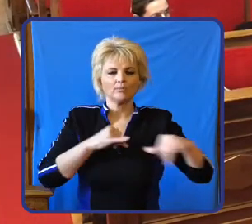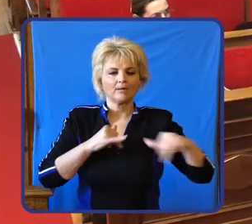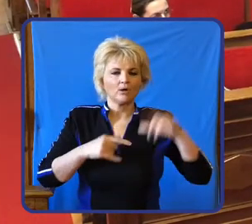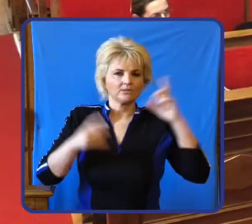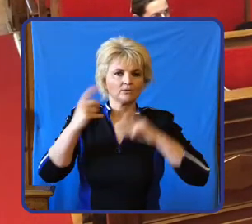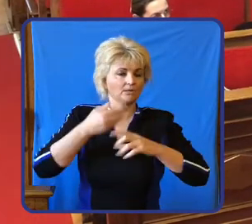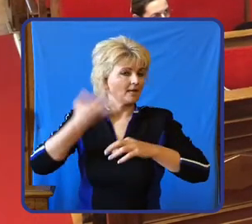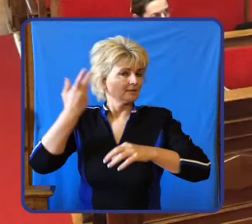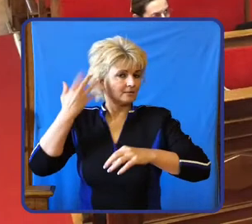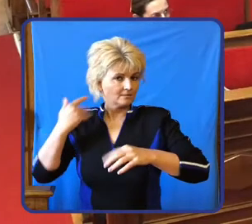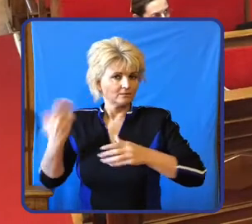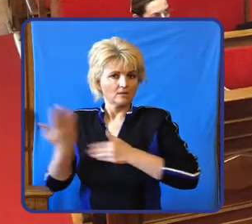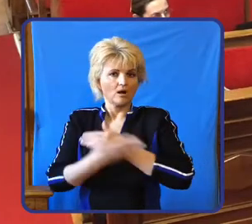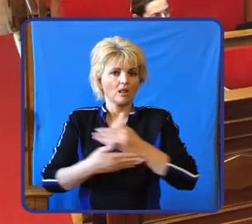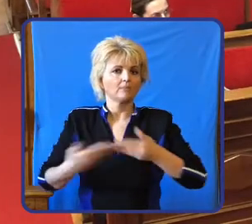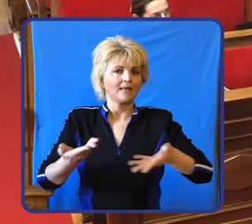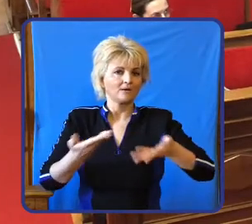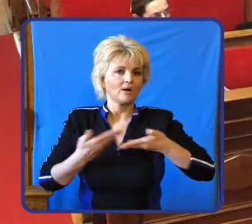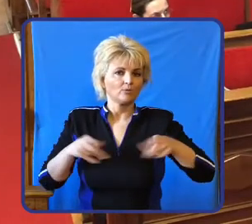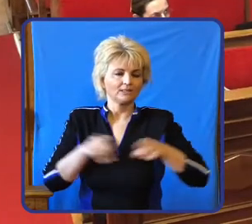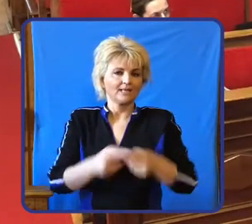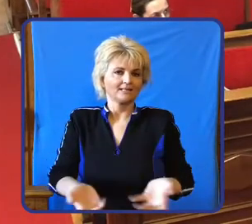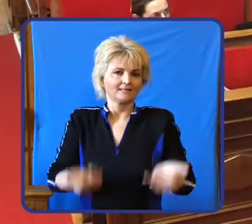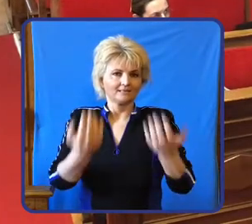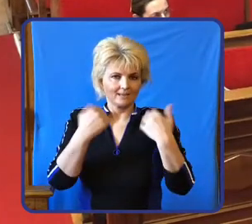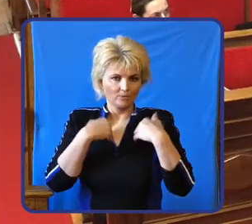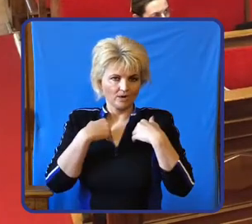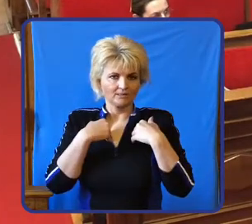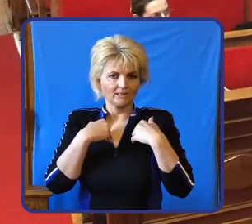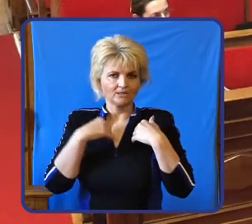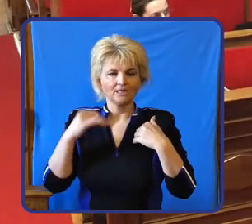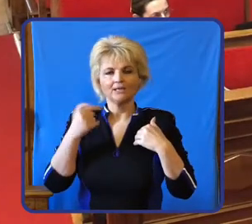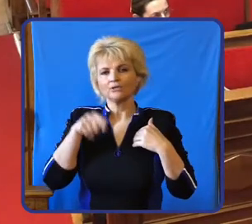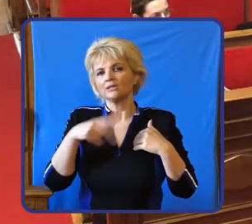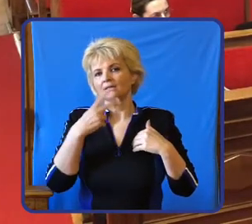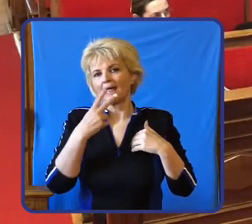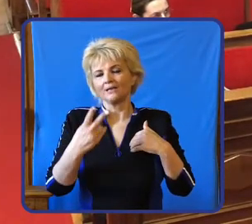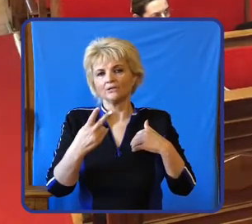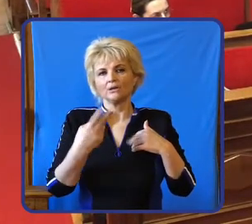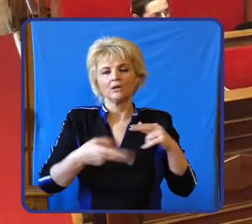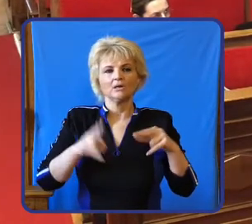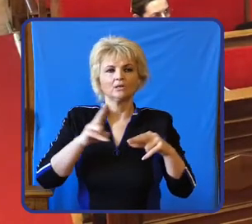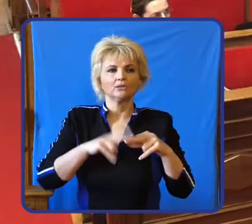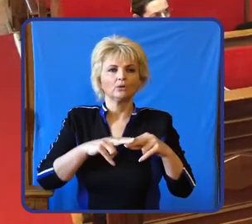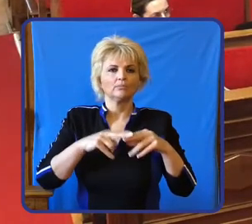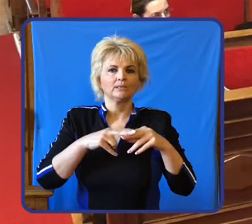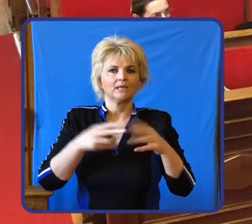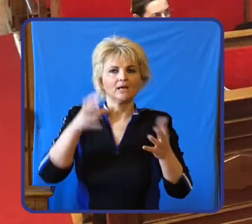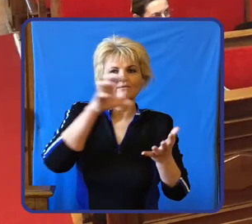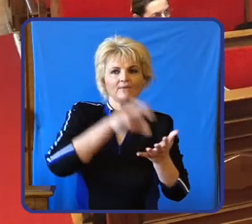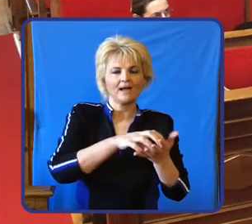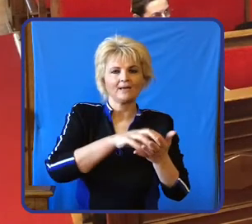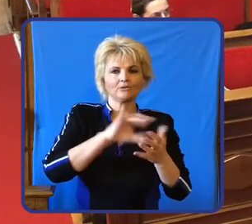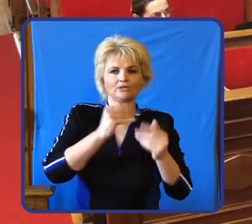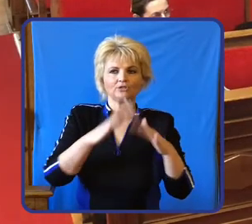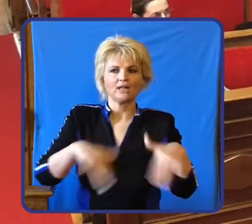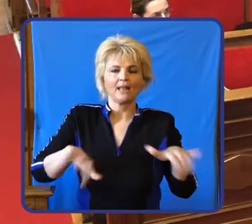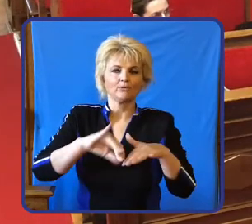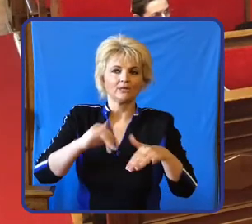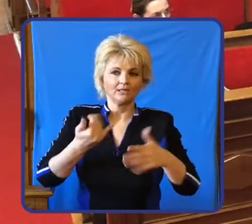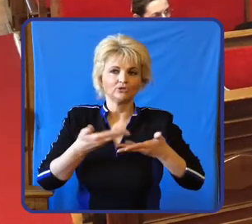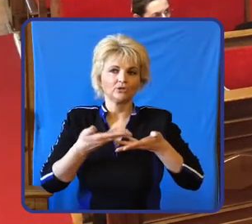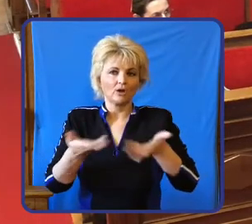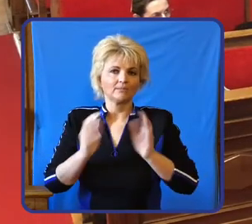eddigi gyakorlat szerint ő kapott ilyen támogatást, és azt látja, hogy a többi város és település is